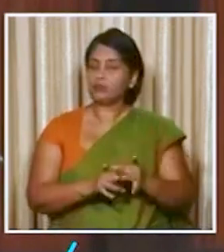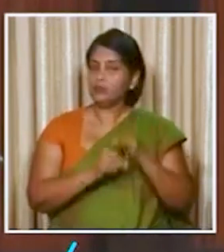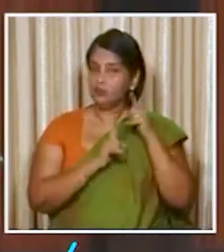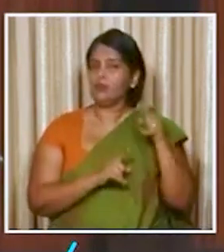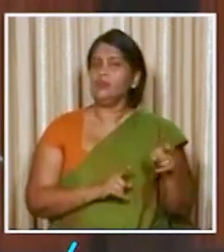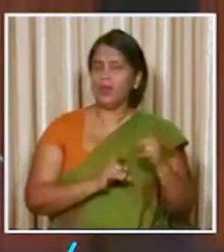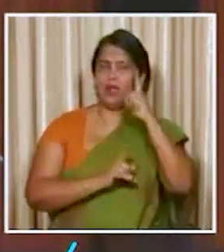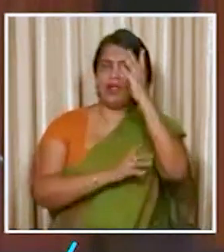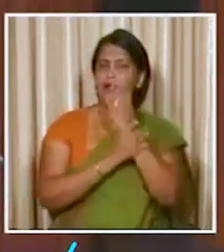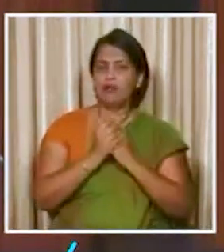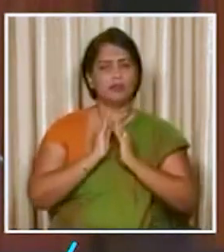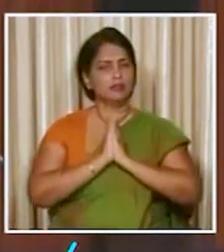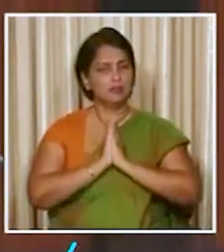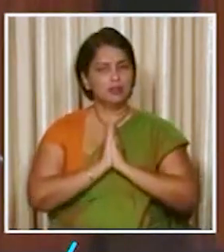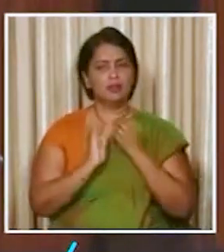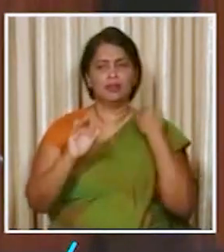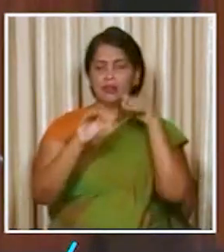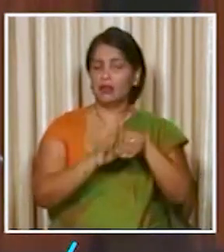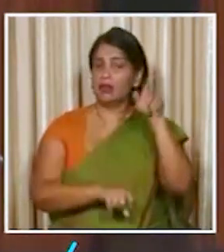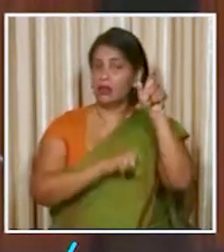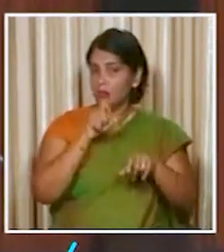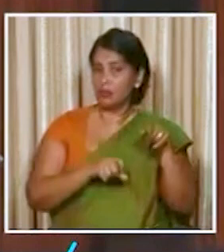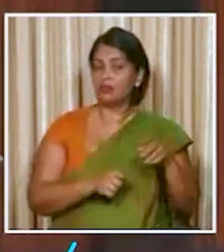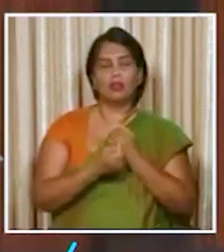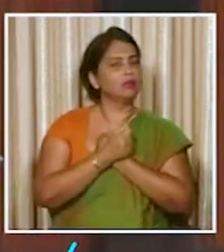එතන ආගමික වතාවත් කරන්න ගියපු කට්ටියව